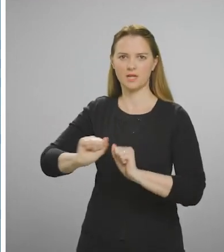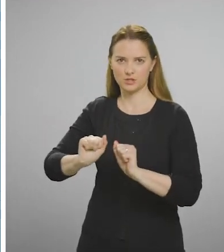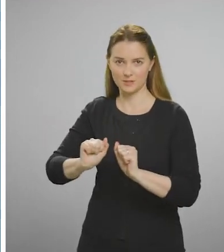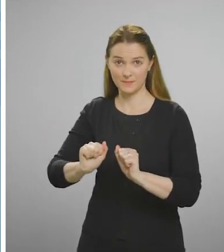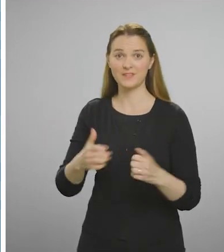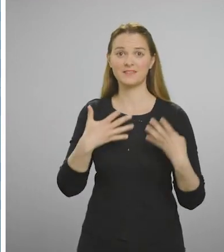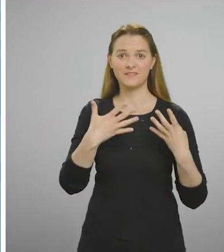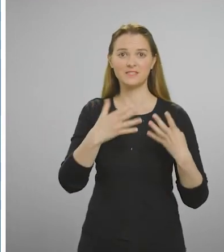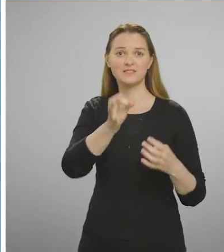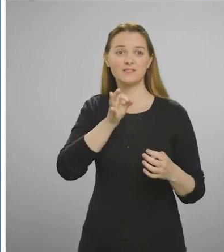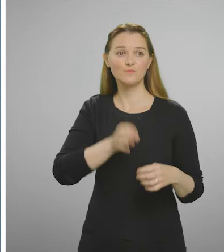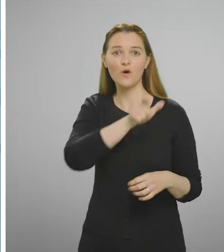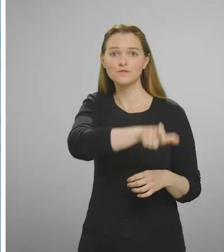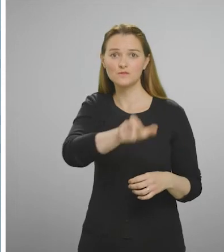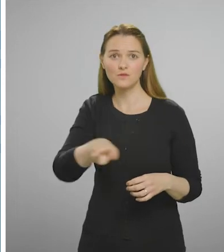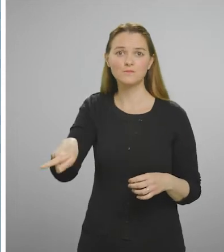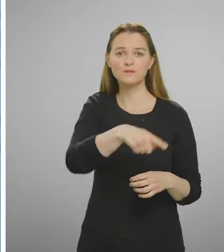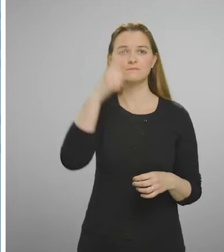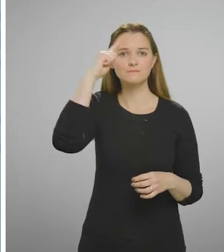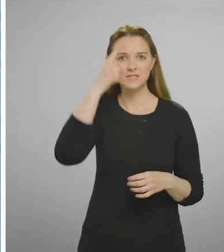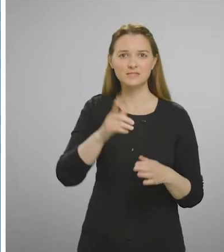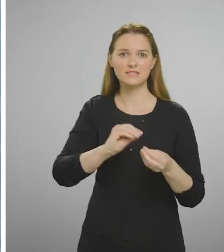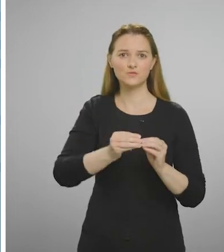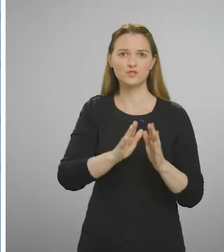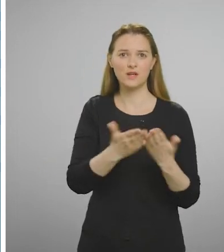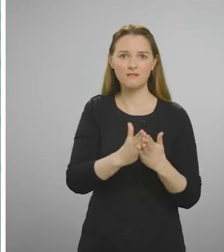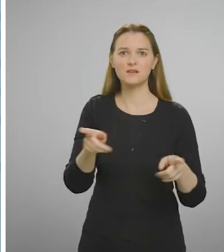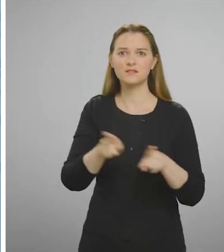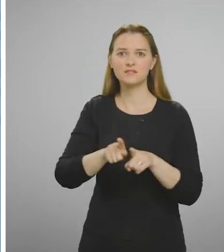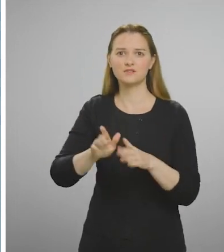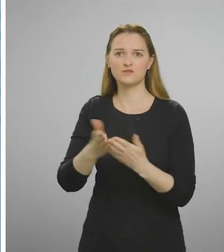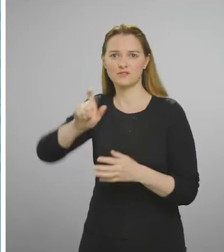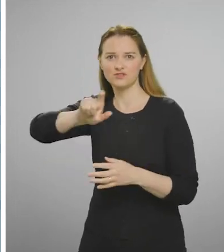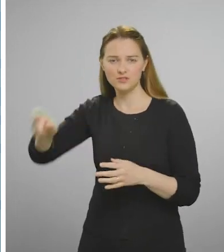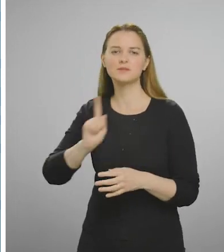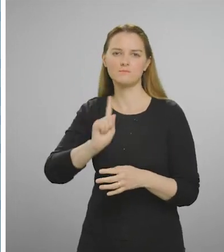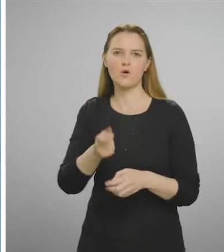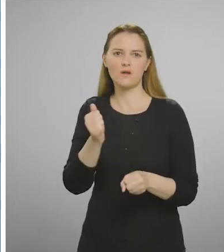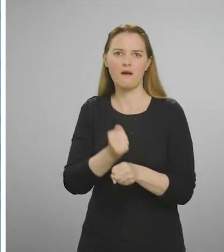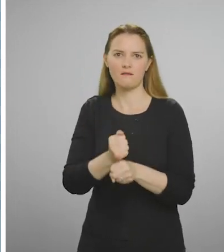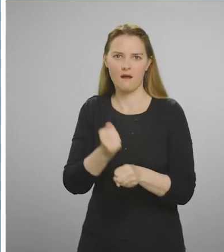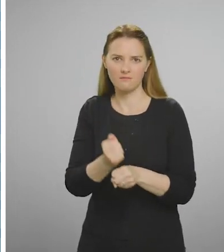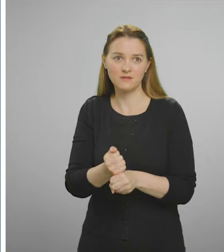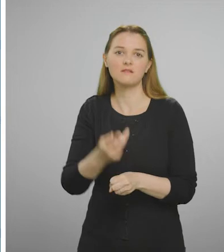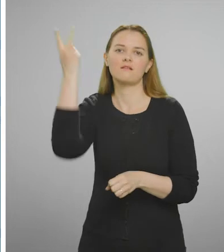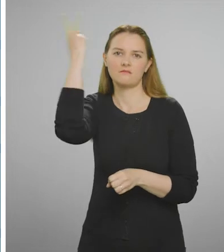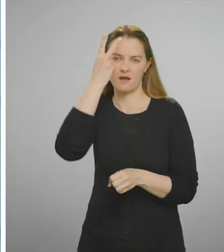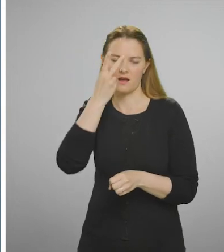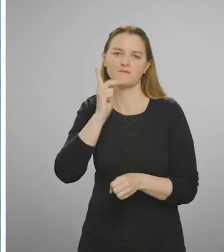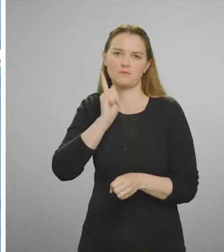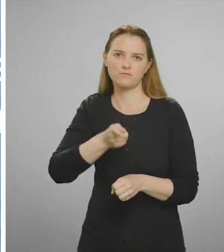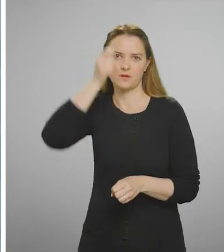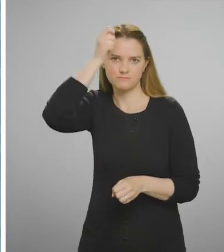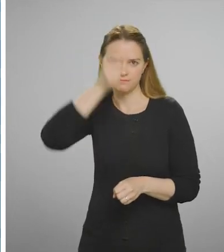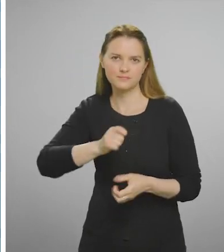pokazuje podatak da 90% njih smatra da i knjižare i knjižnice trebaju raditi tijekom 3. vala, naravno